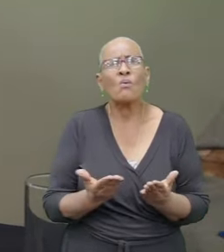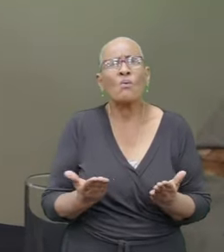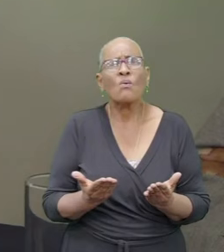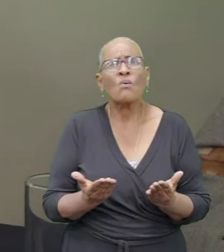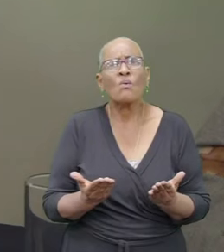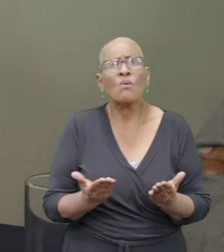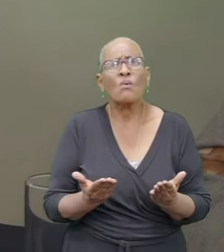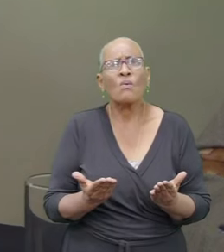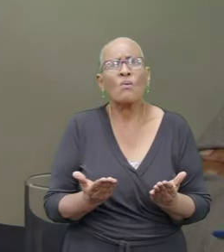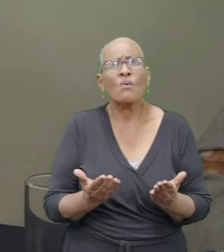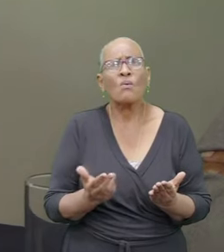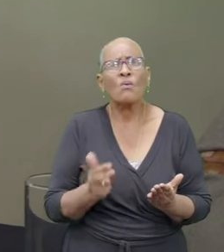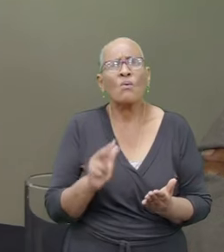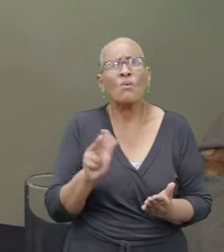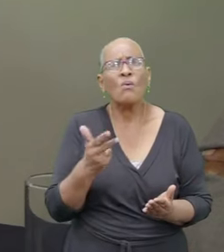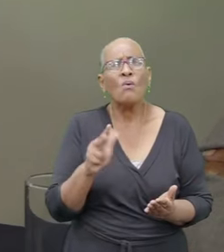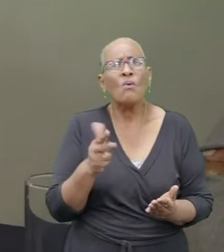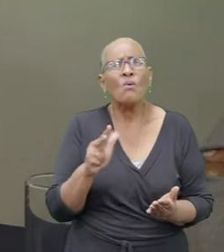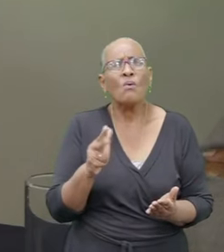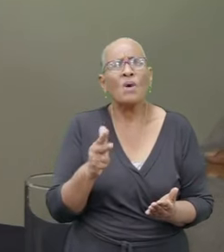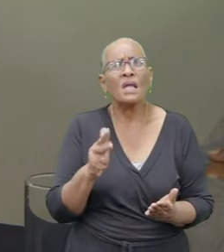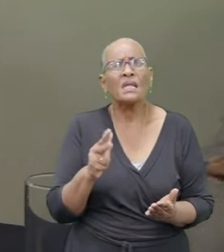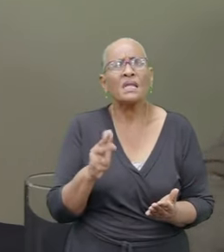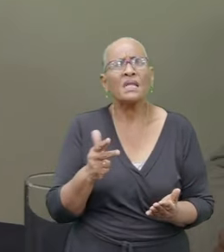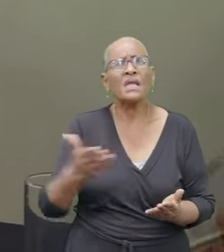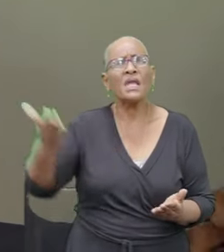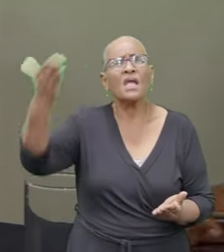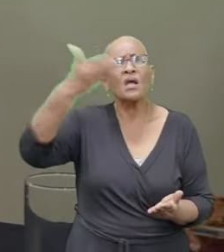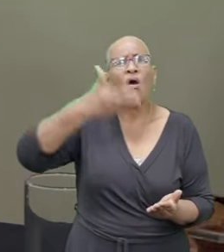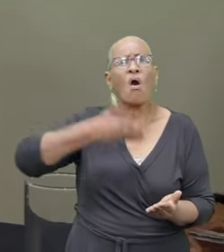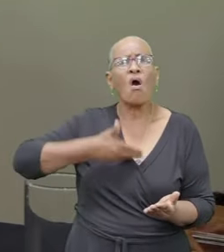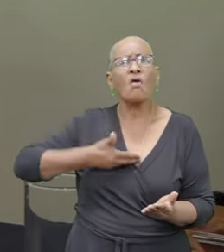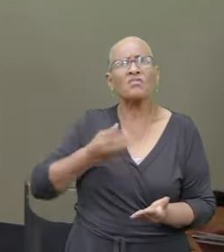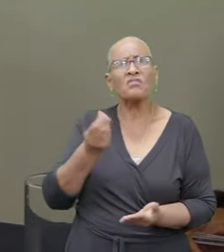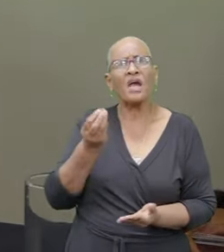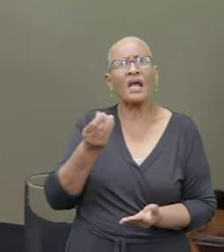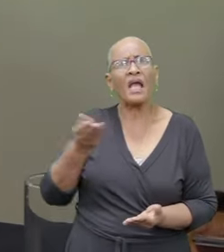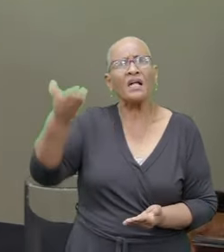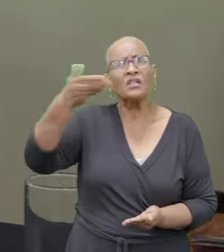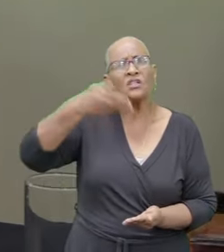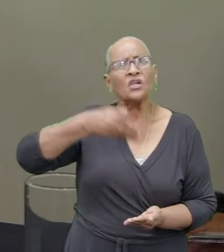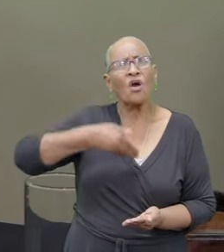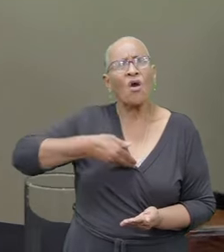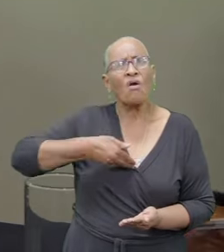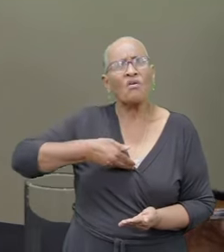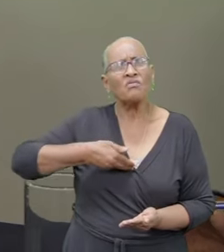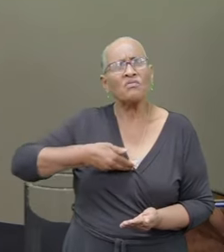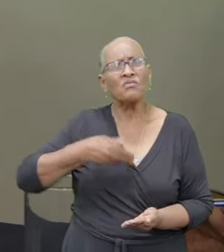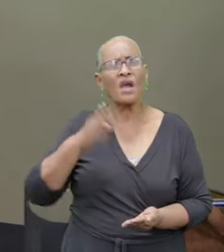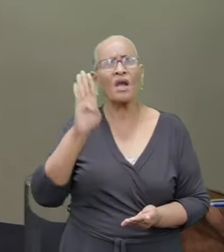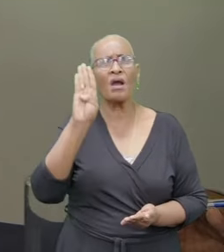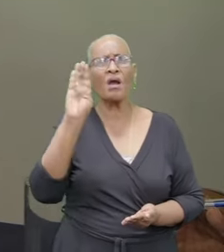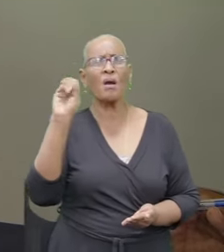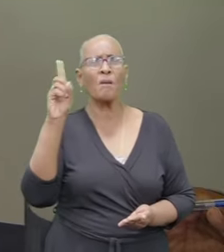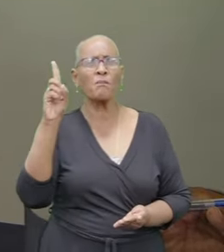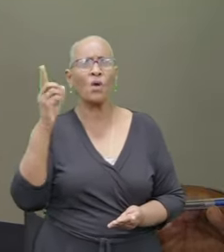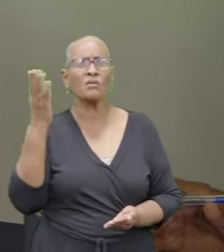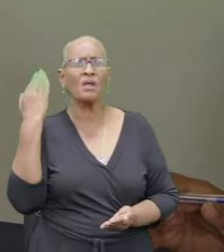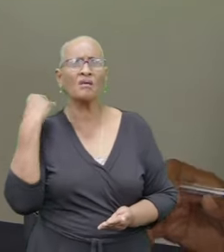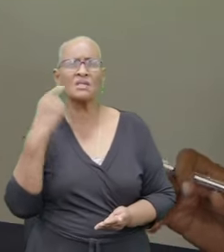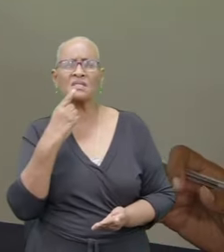van de loon, de nieuwe loonreeks? De bonden hebben laatst ook